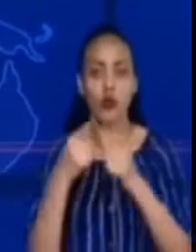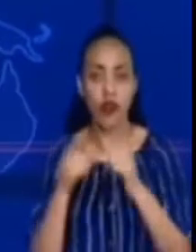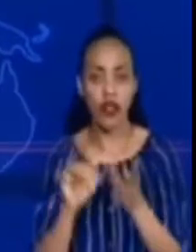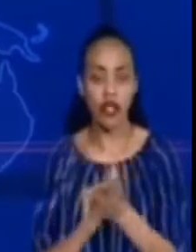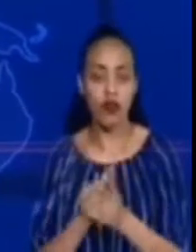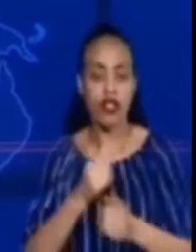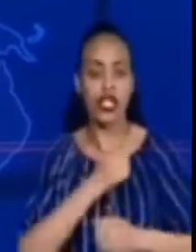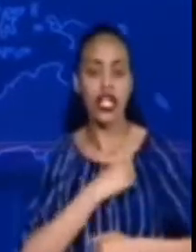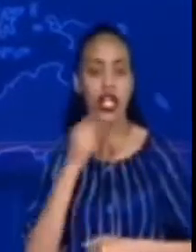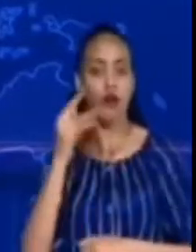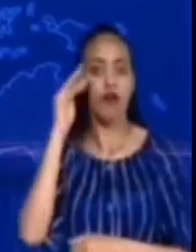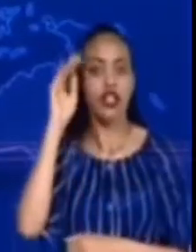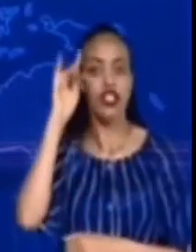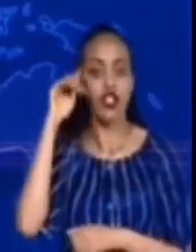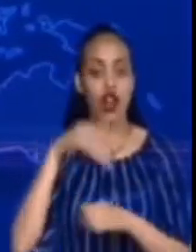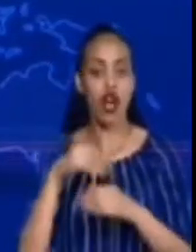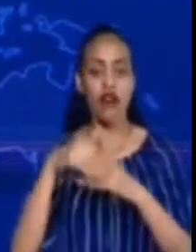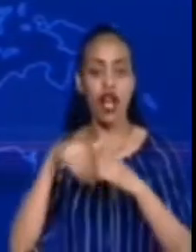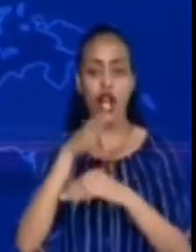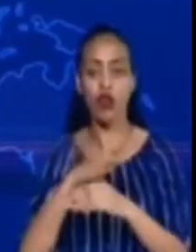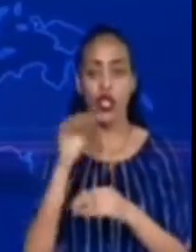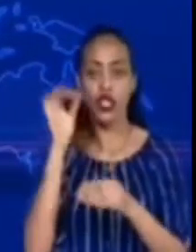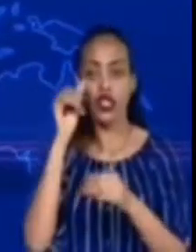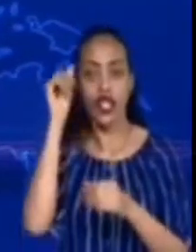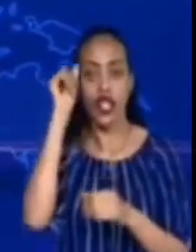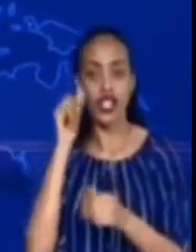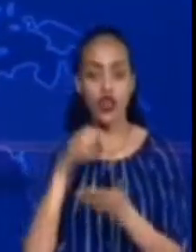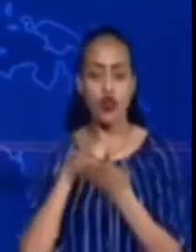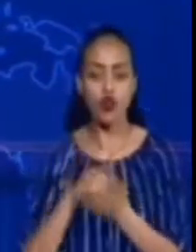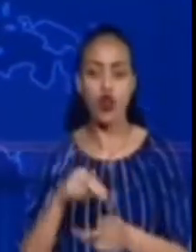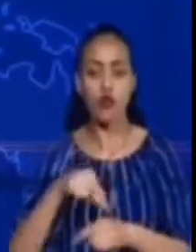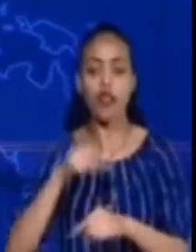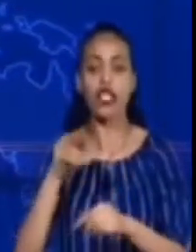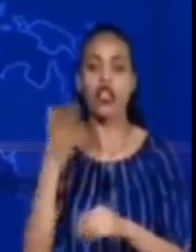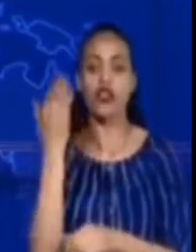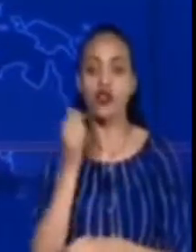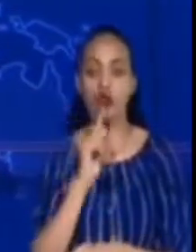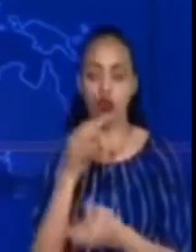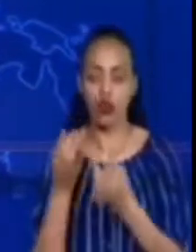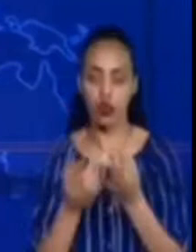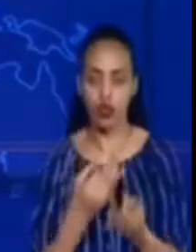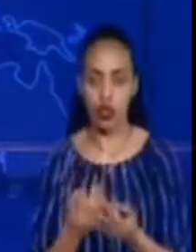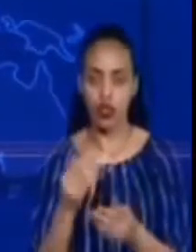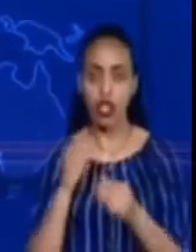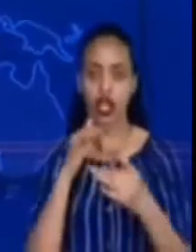ያሰሪና ሰራተኛ ደንብ ያልተከተለ የከስተመር ሰርቪስ እንትን